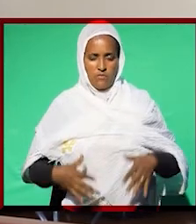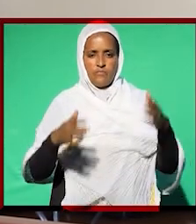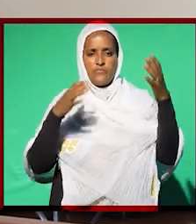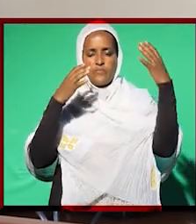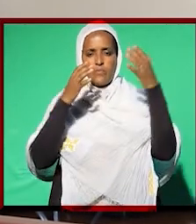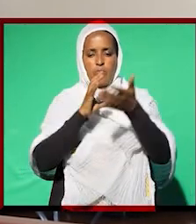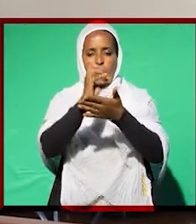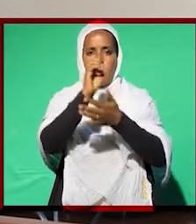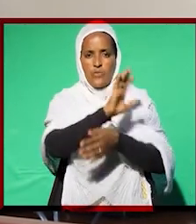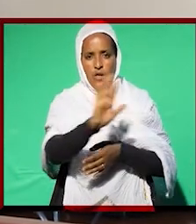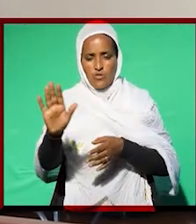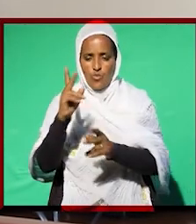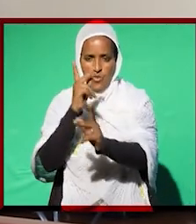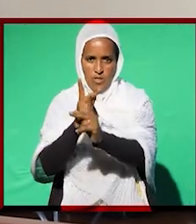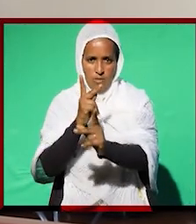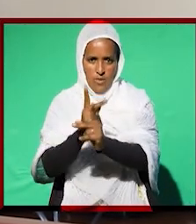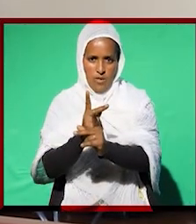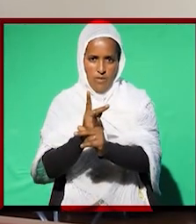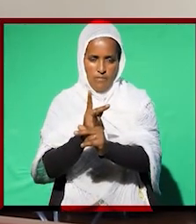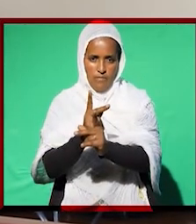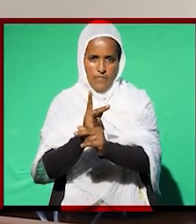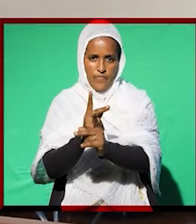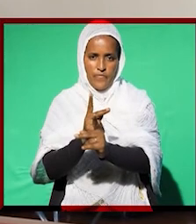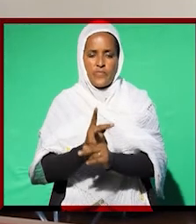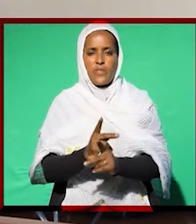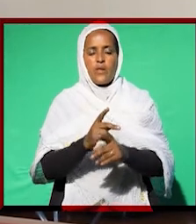አልባሳትን የመልበስ መብታቸው እንዲጠበቅ